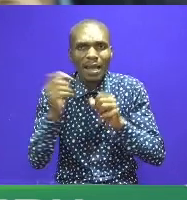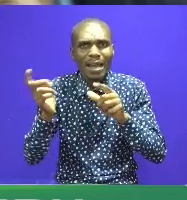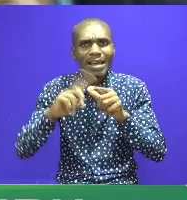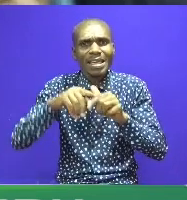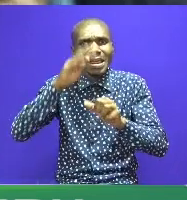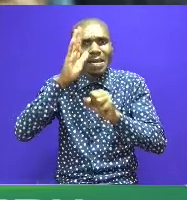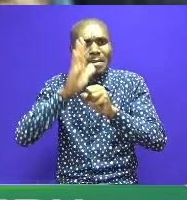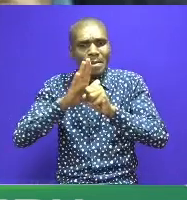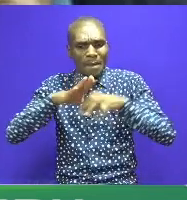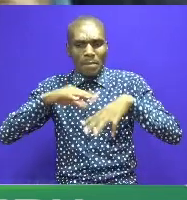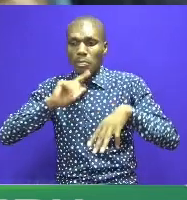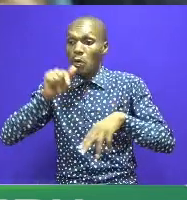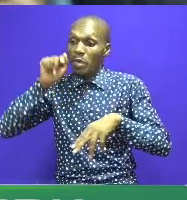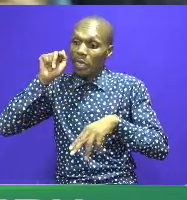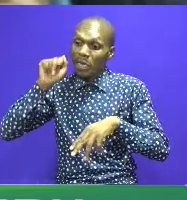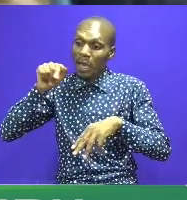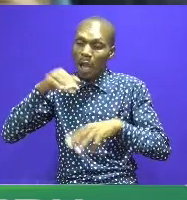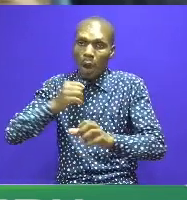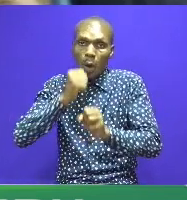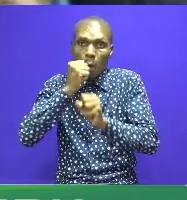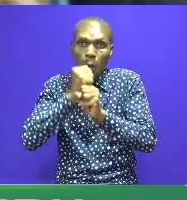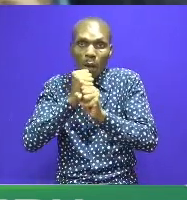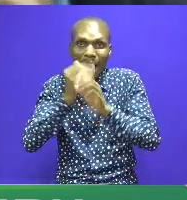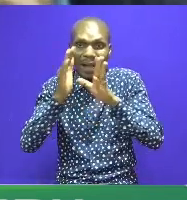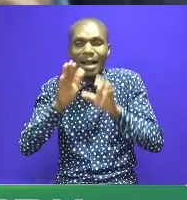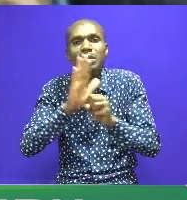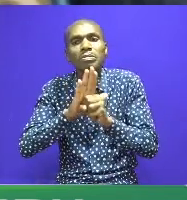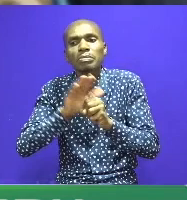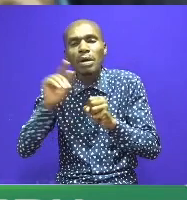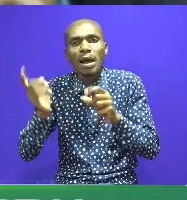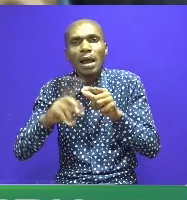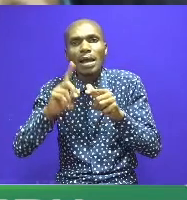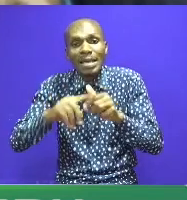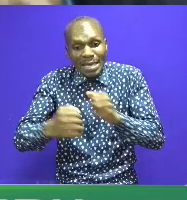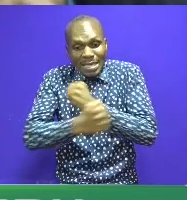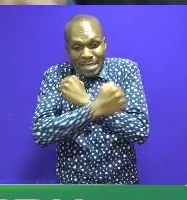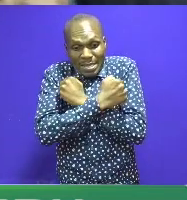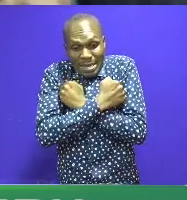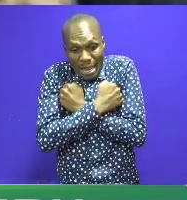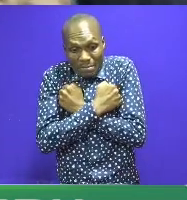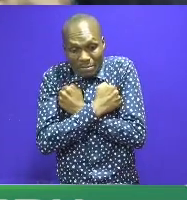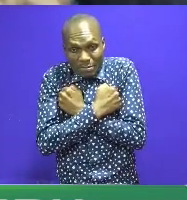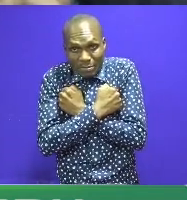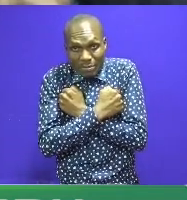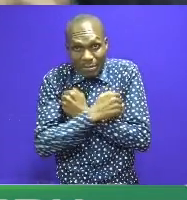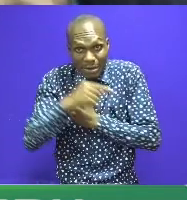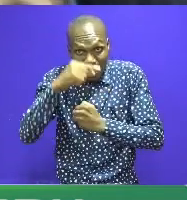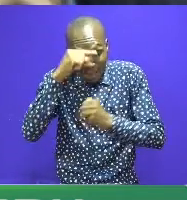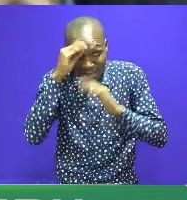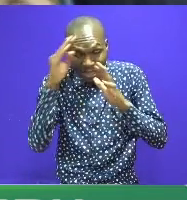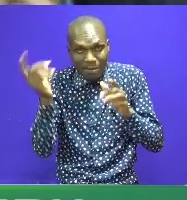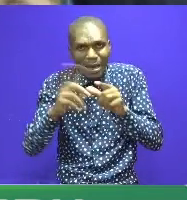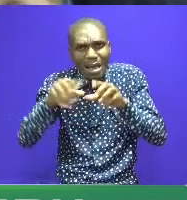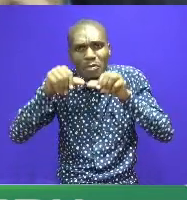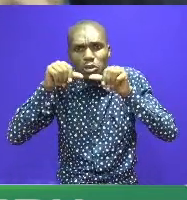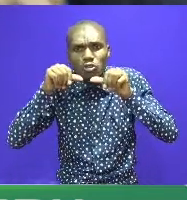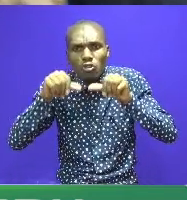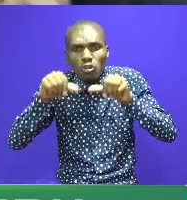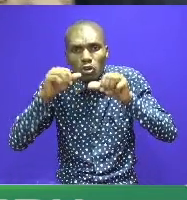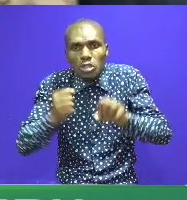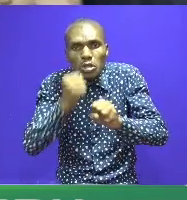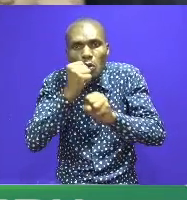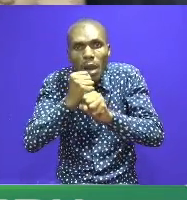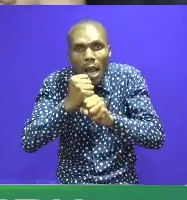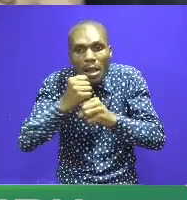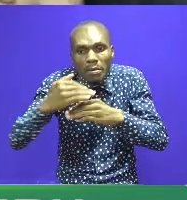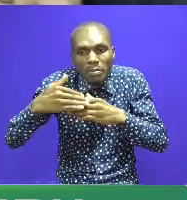bonzi barayiga na bakore gas basa to Mugrango banje te gavana yaito. So we will continue working very closely